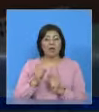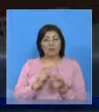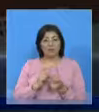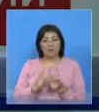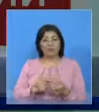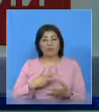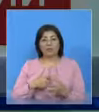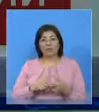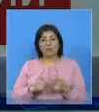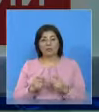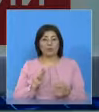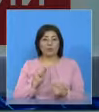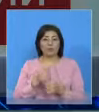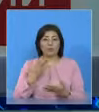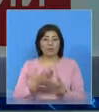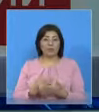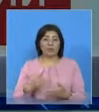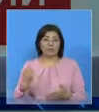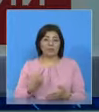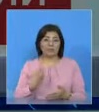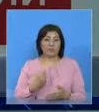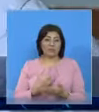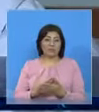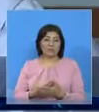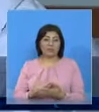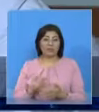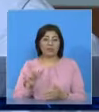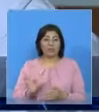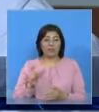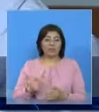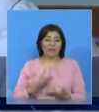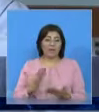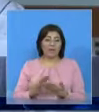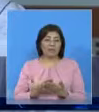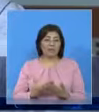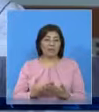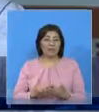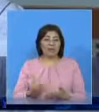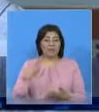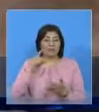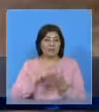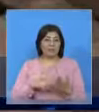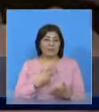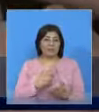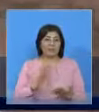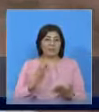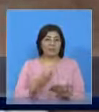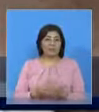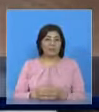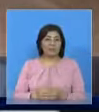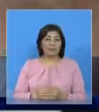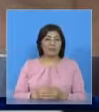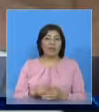ойлаймын. Алғашында екпенің қажеттілігіне күмәнданған тұрғындардың күдігі сейілген сыңайлы, сейілетінде яқ жөні